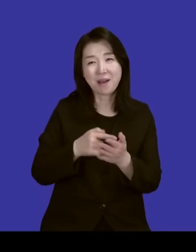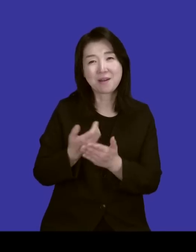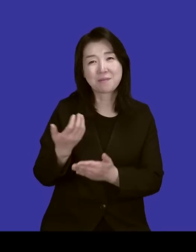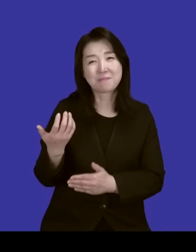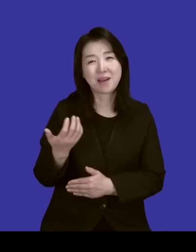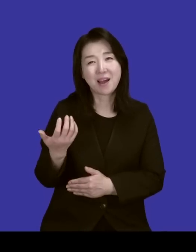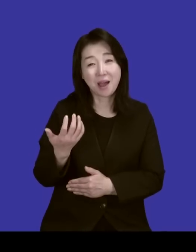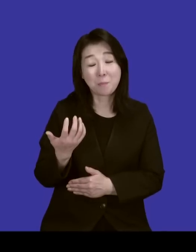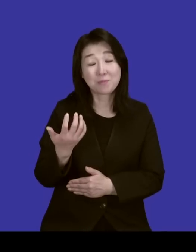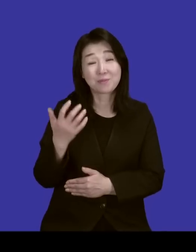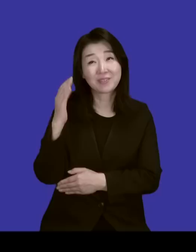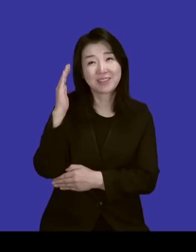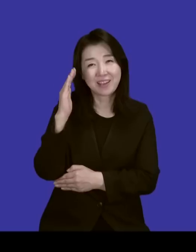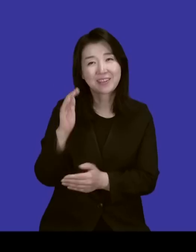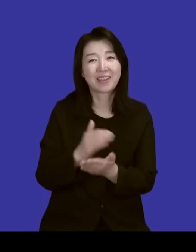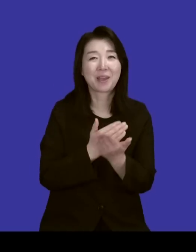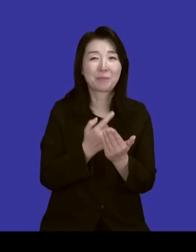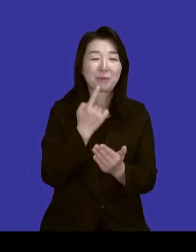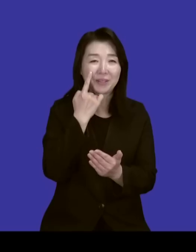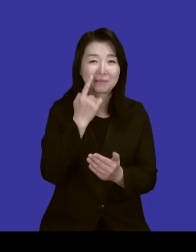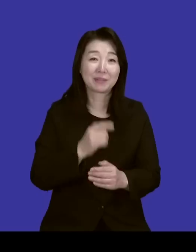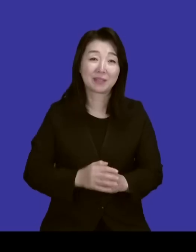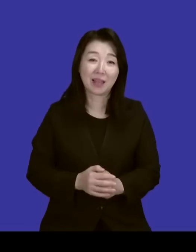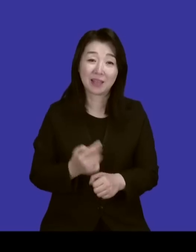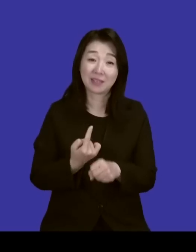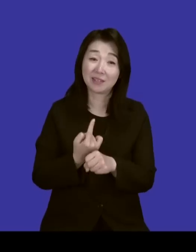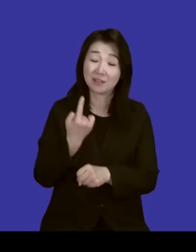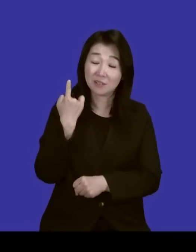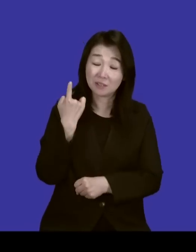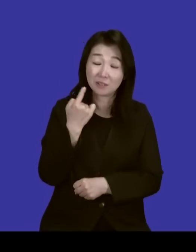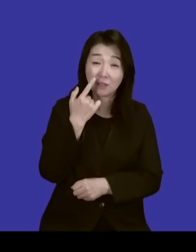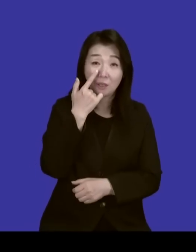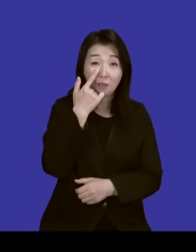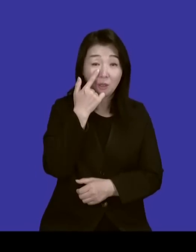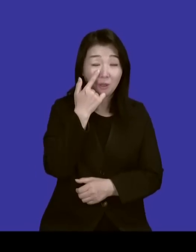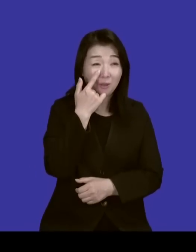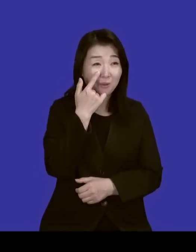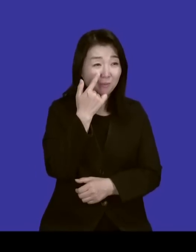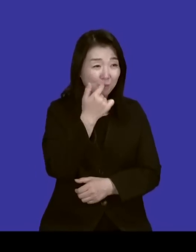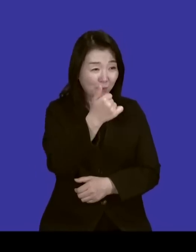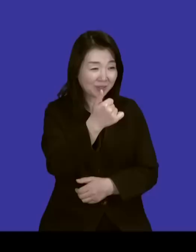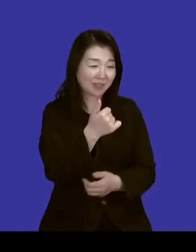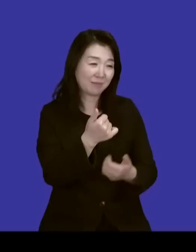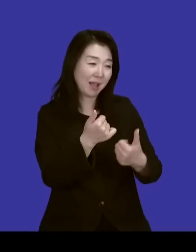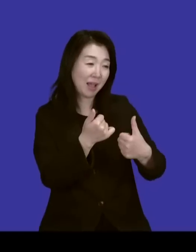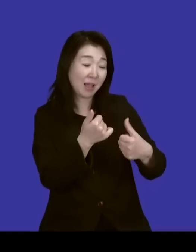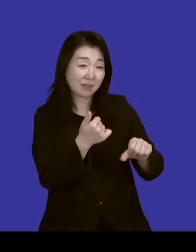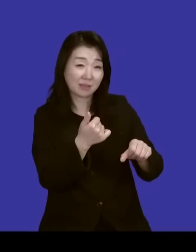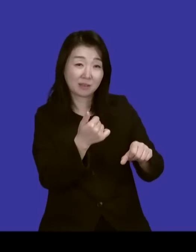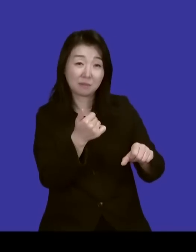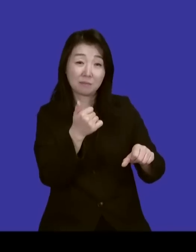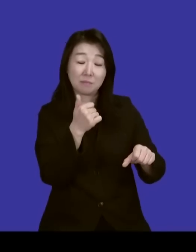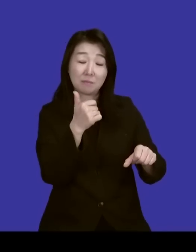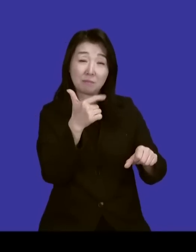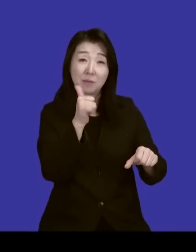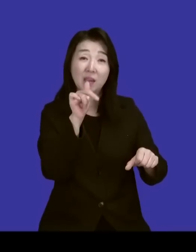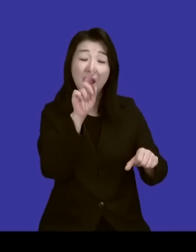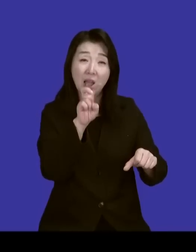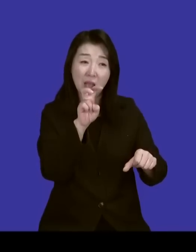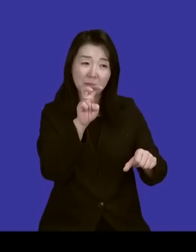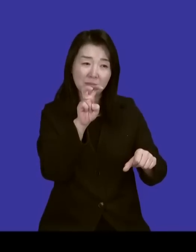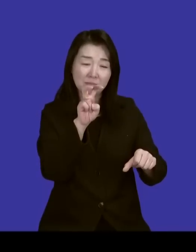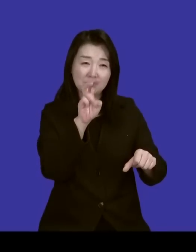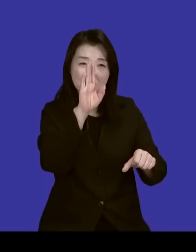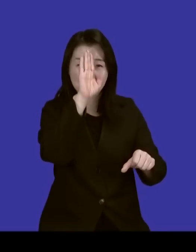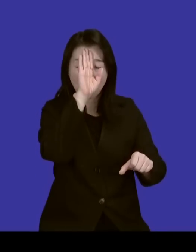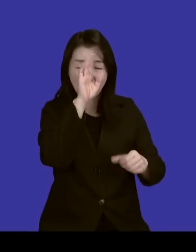네. 2년 전이었죠. 목사님 그 아드님이 그 암투병 끝에 소천을 한 것을 저도 네. 이제 소식을